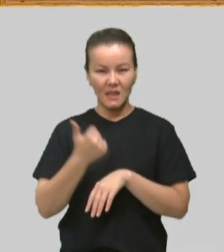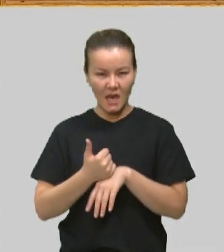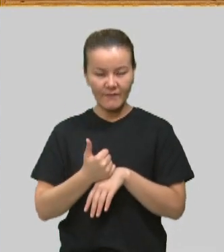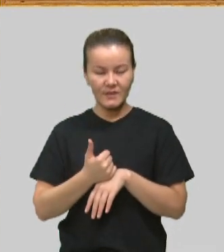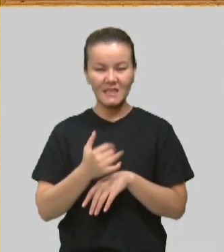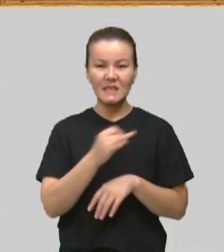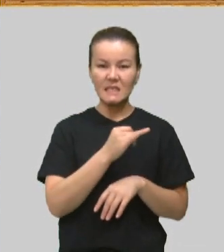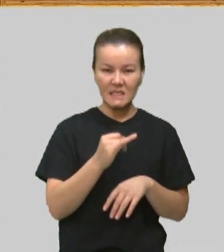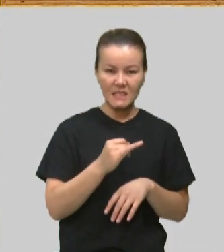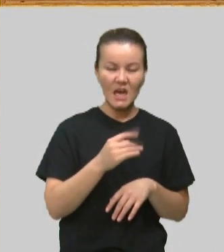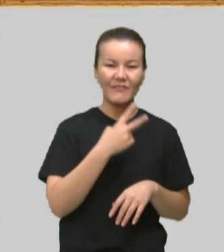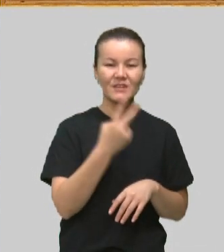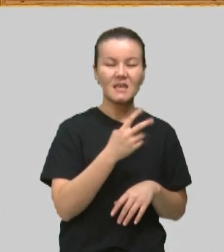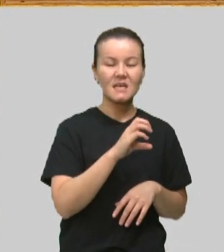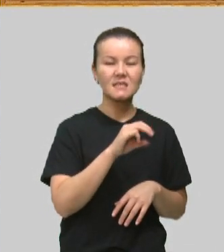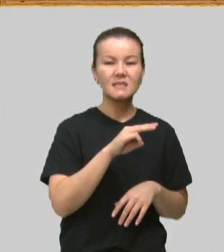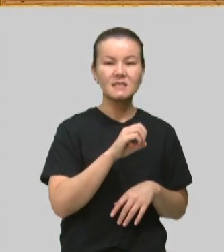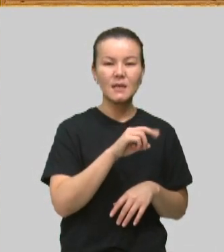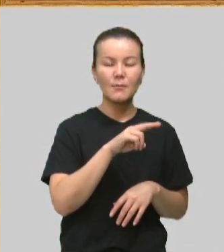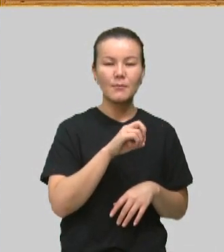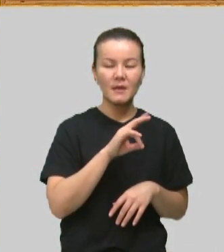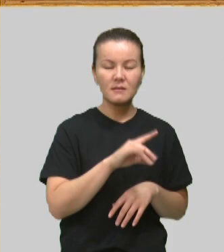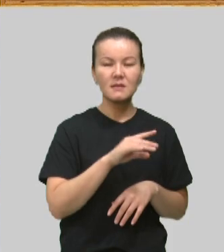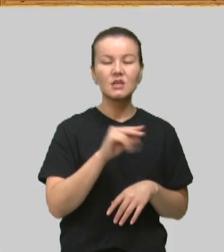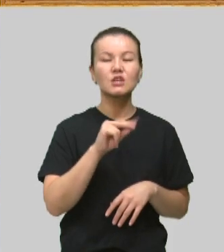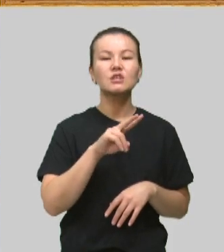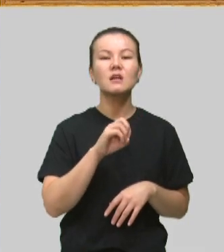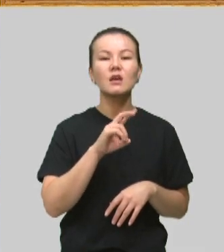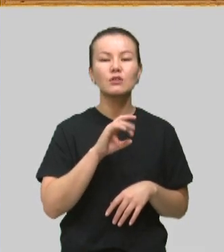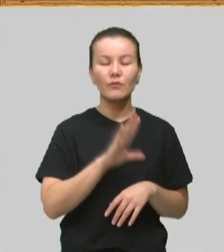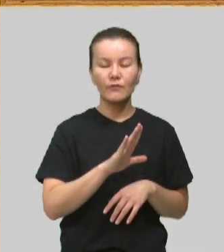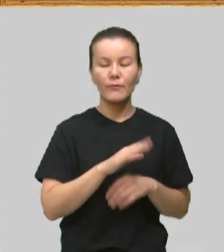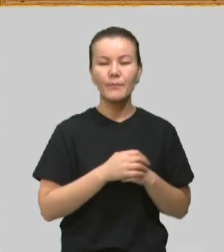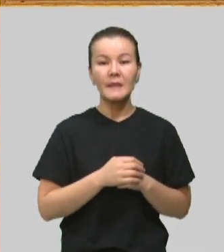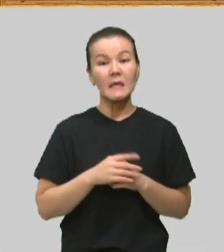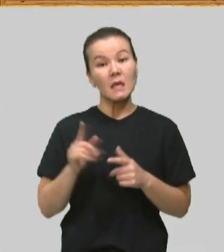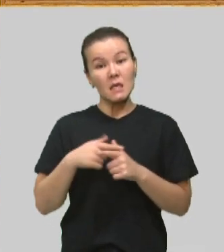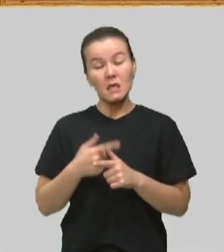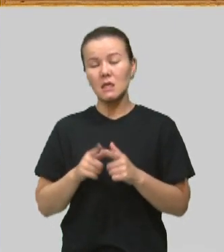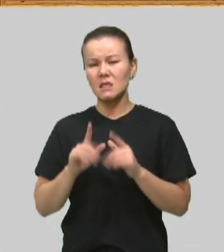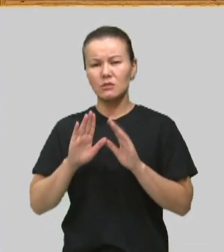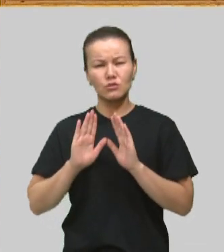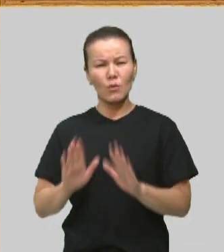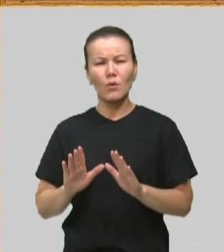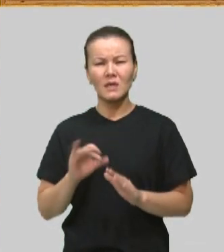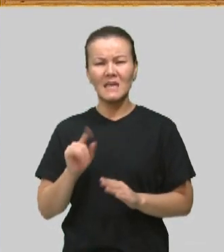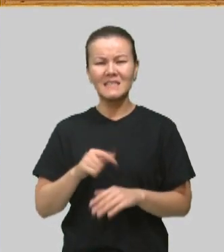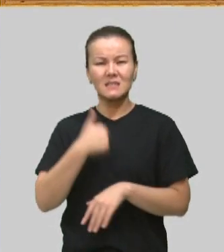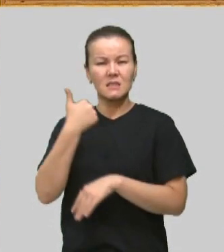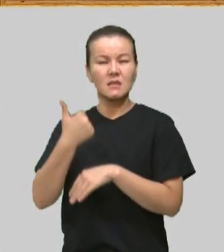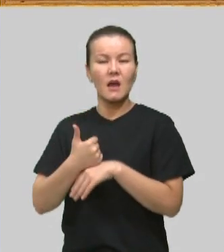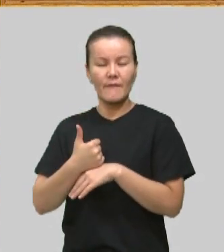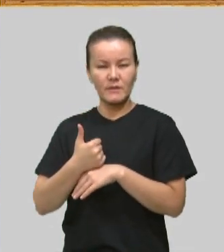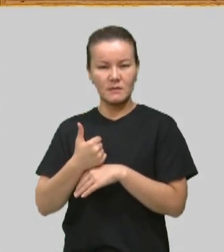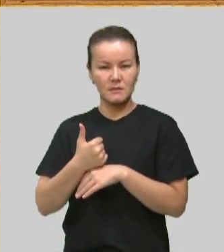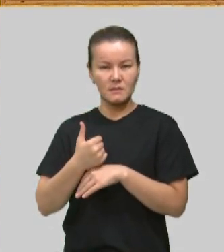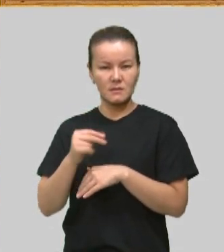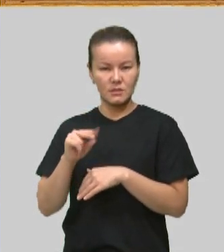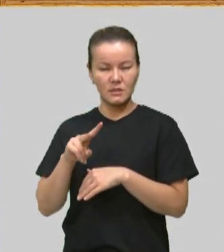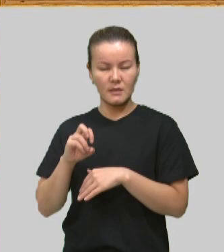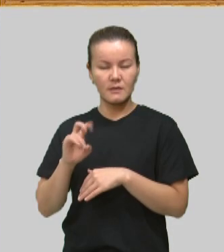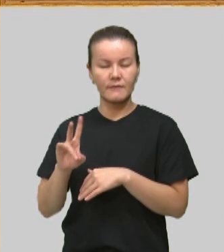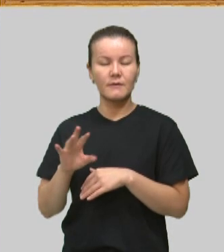и второстепенных членов или только из главных.